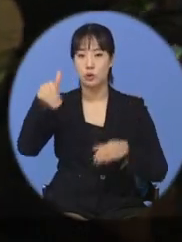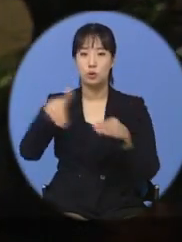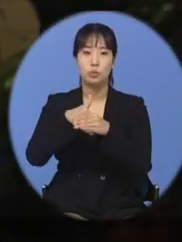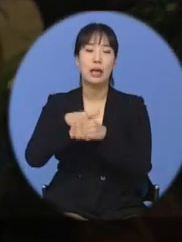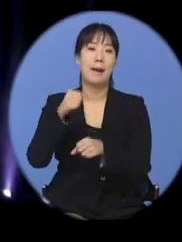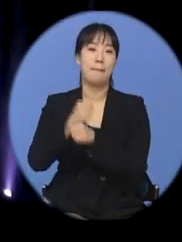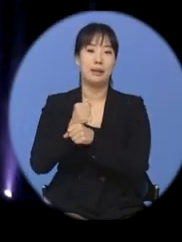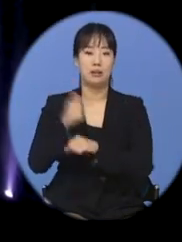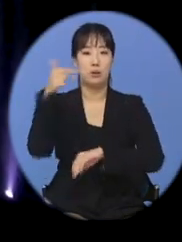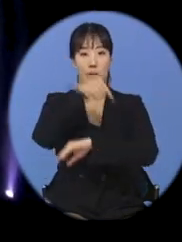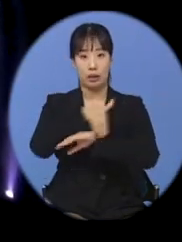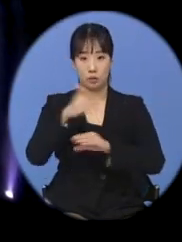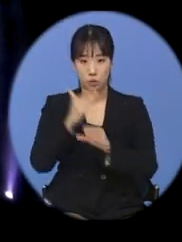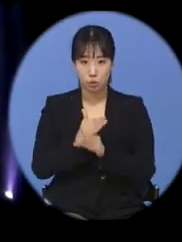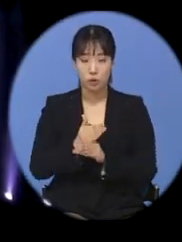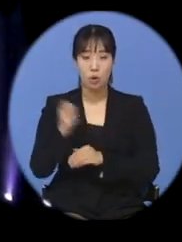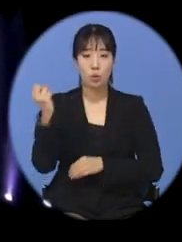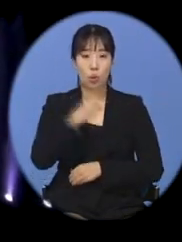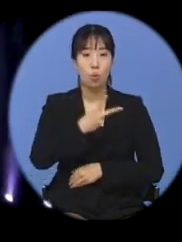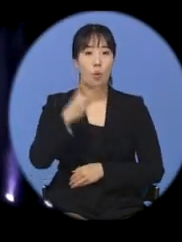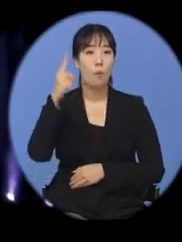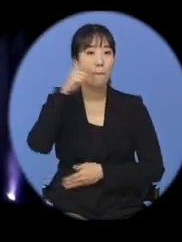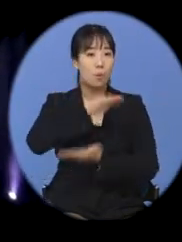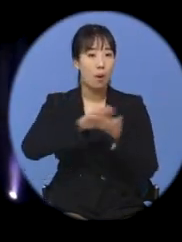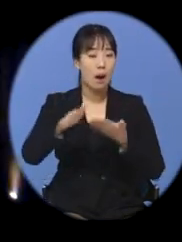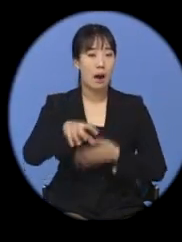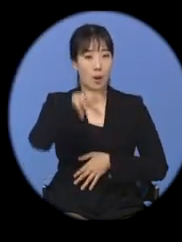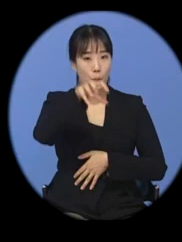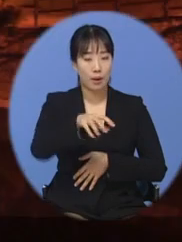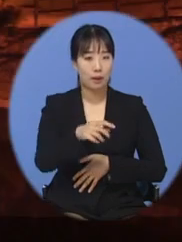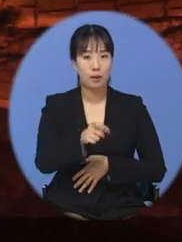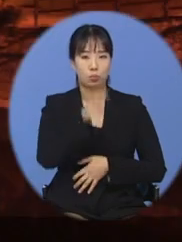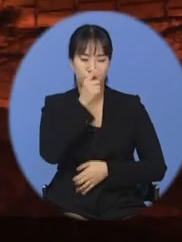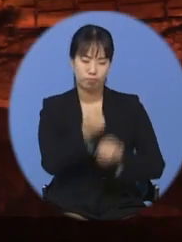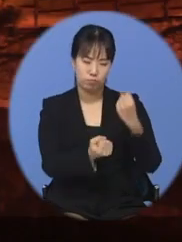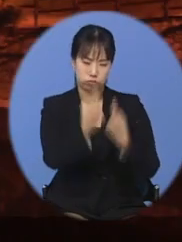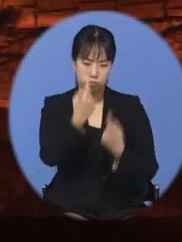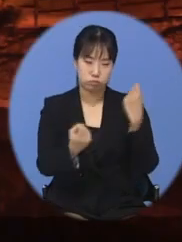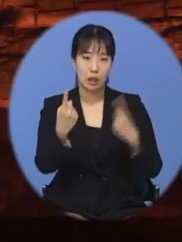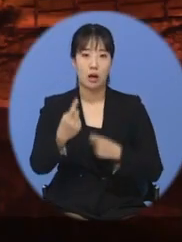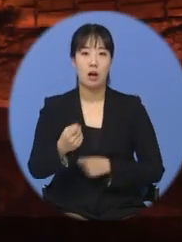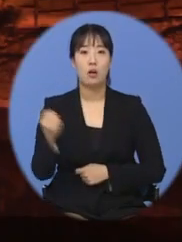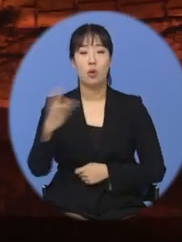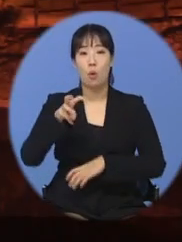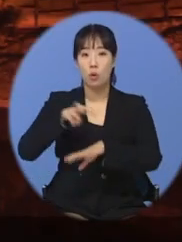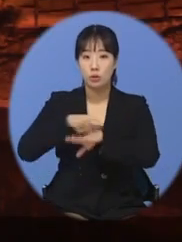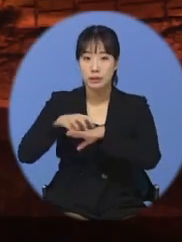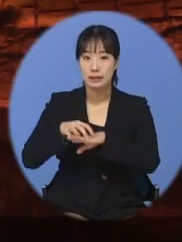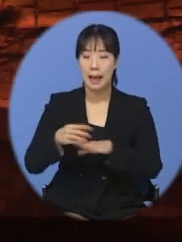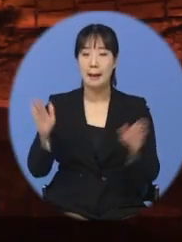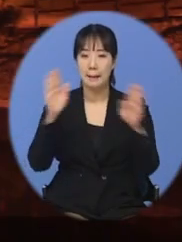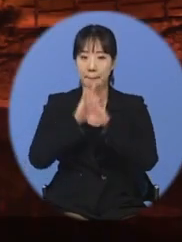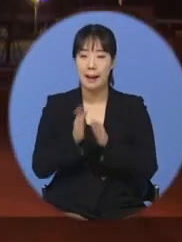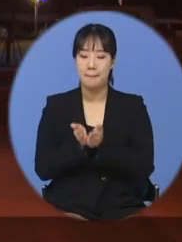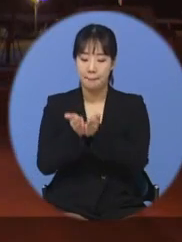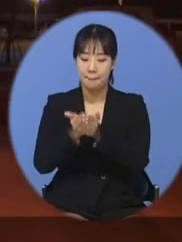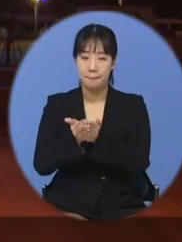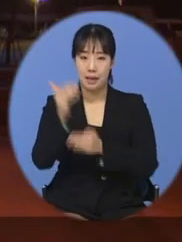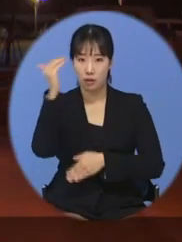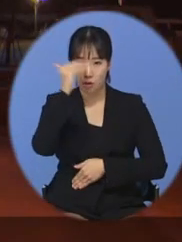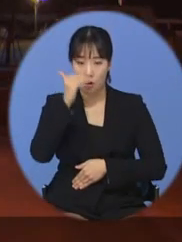예정입니다. 평화광장엔 분수쇼 등 관광상품이, 사막도에는 관광유람선과